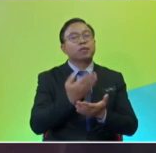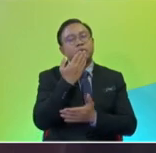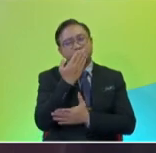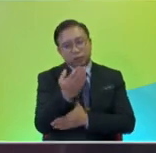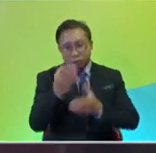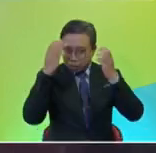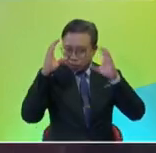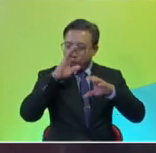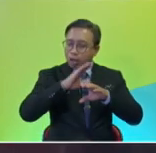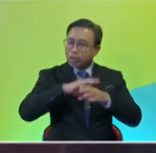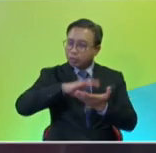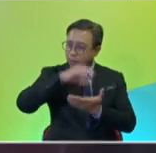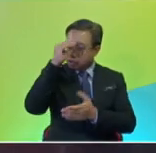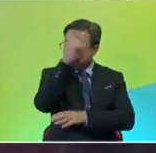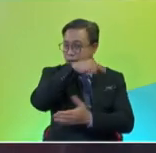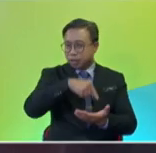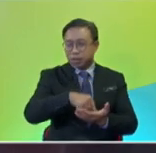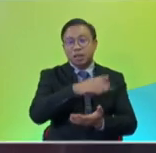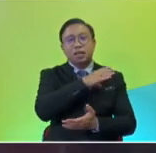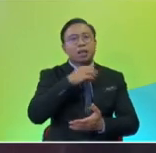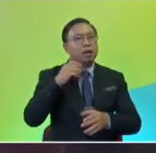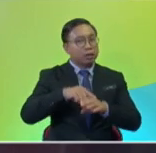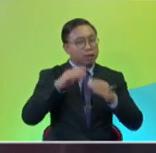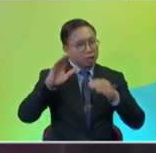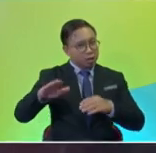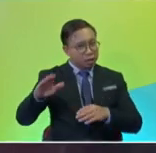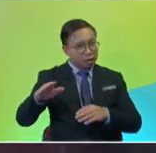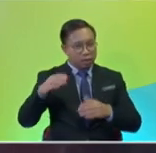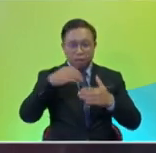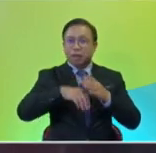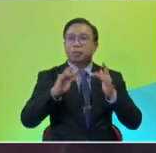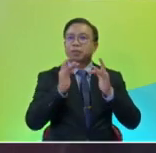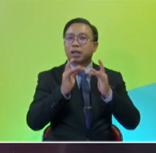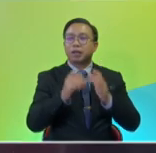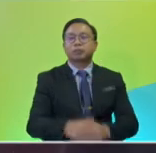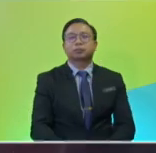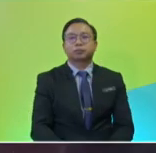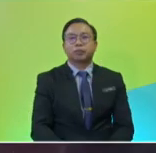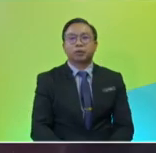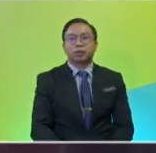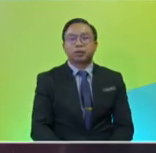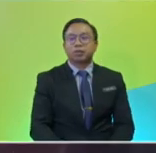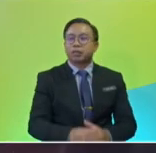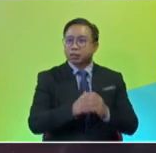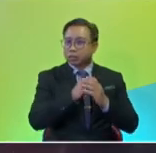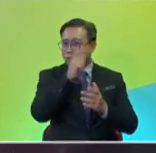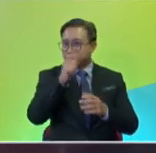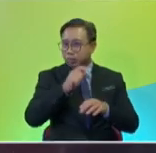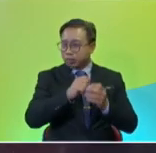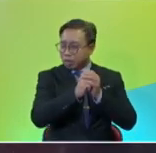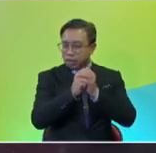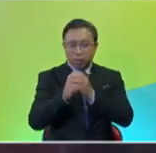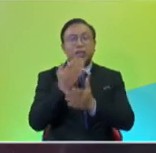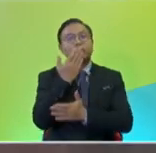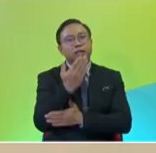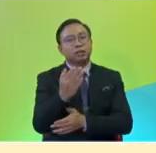lagi sekali atas pembelajaran kita pada hari ini dan juga kepada adik-adik kita yang ada dalam talian. Tanya kepada anda semua dan terima